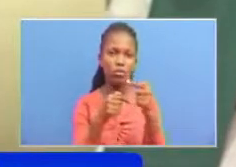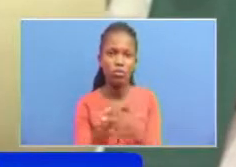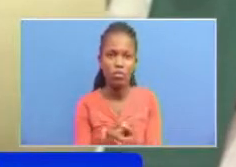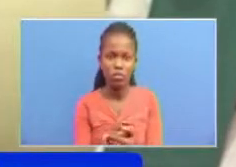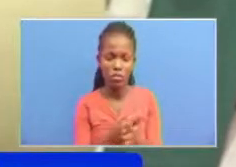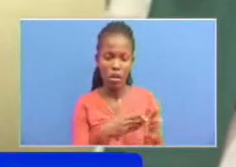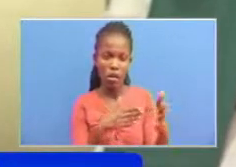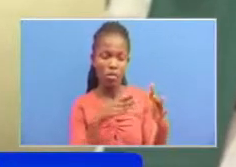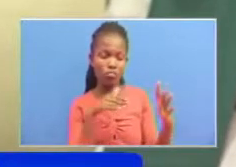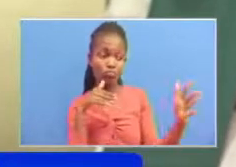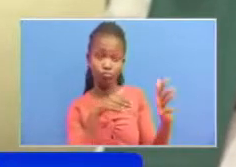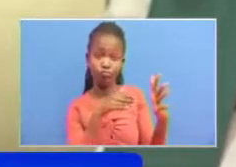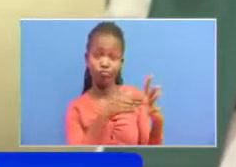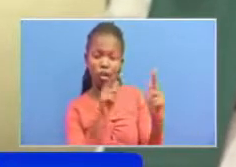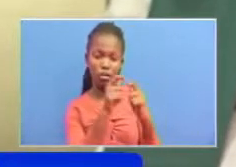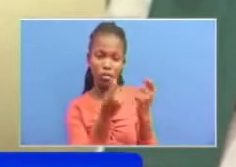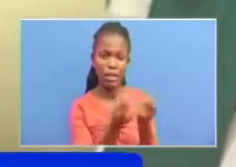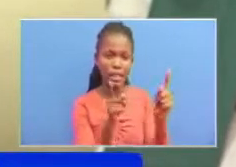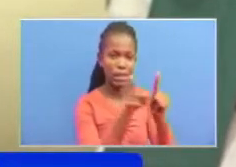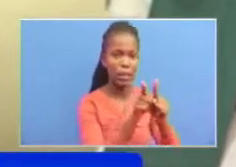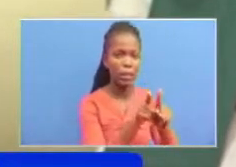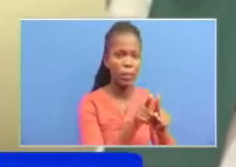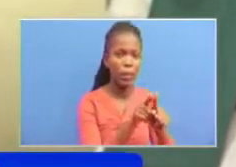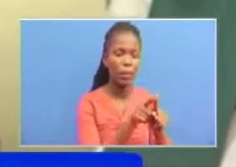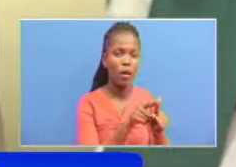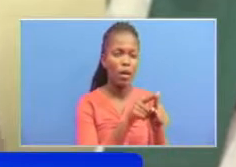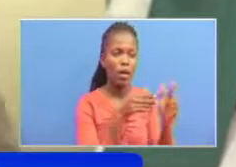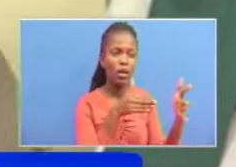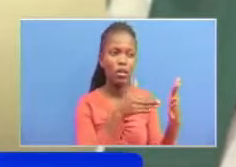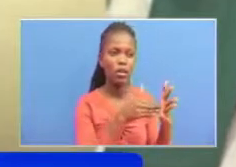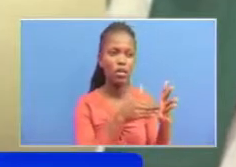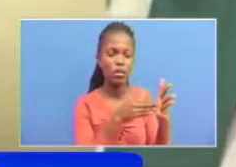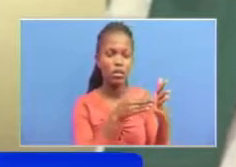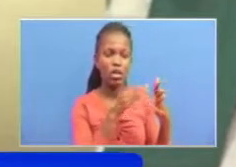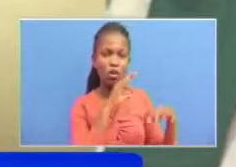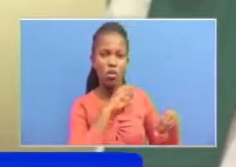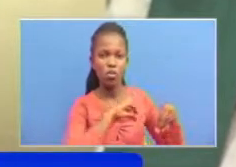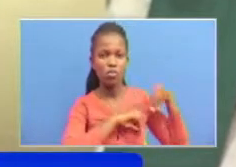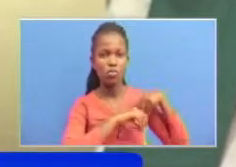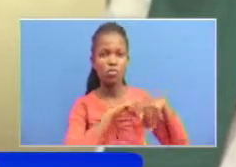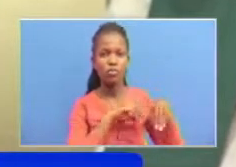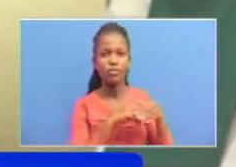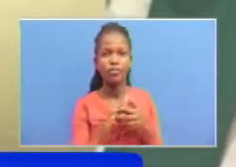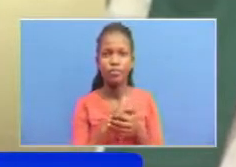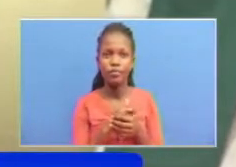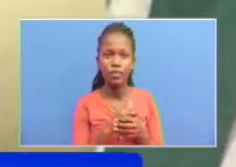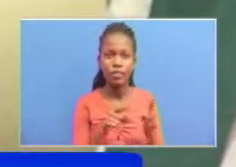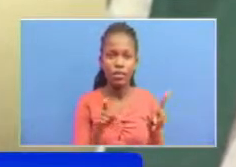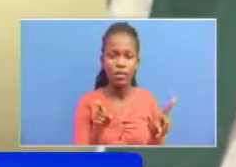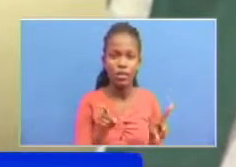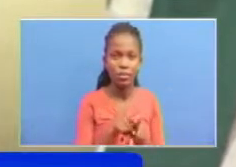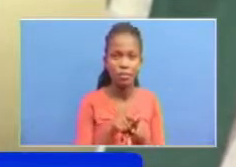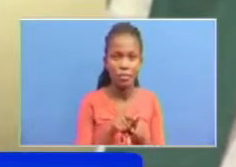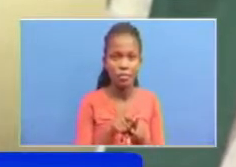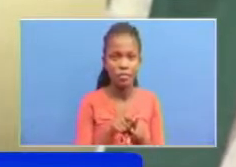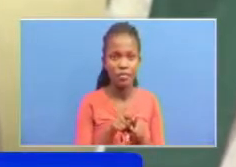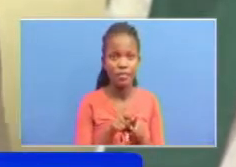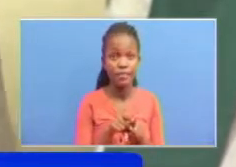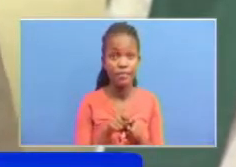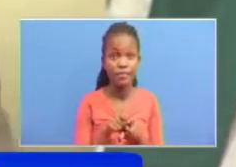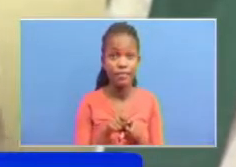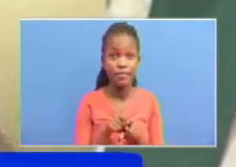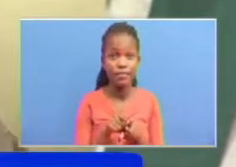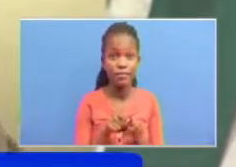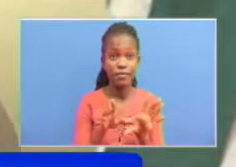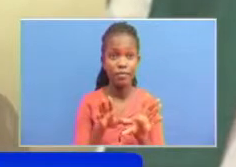ya ukabila. Nitabweka. Dhidi ya ufisadi. And therefore,